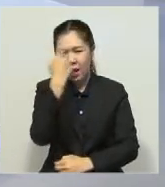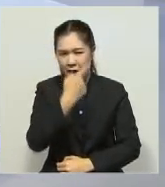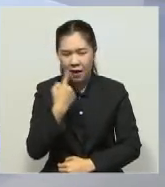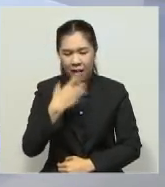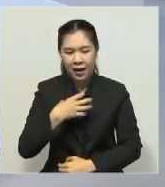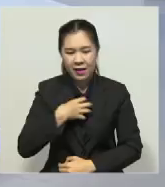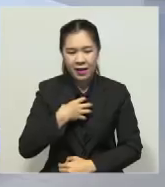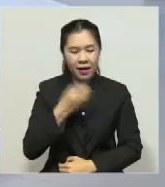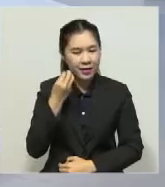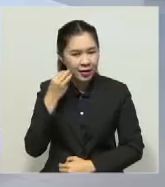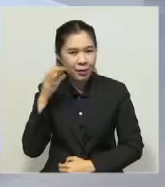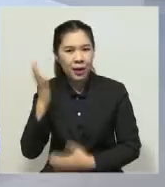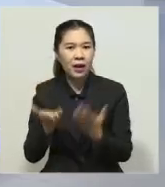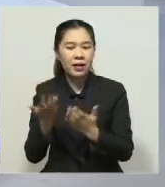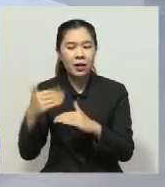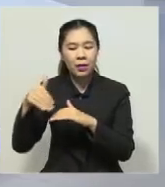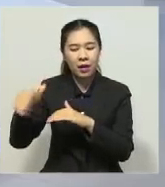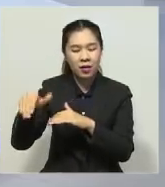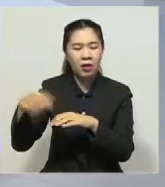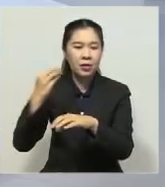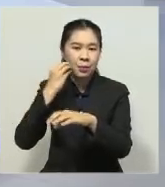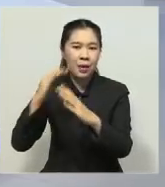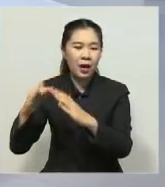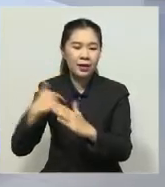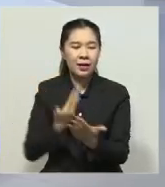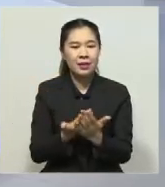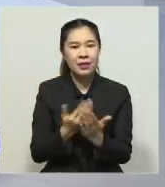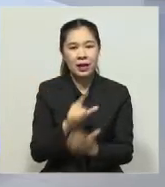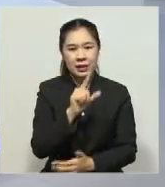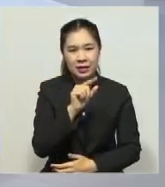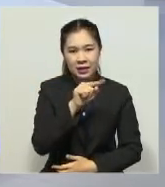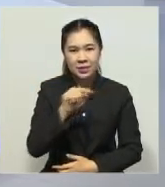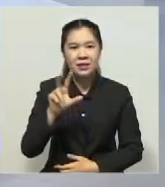สู่หมู่บ้านเข้าไปภายในค่ะโดยได้รายได้ประมาณ 20-30 บาทค่ะ